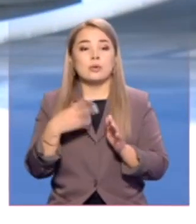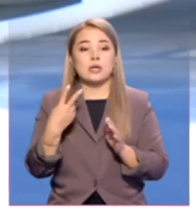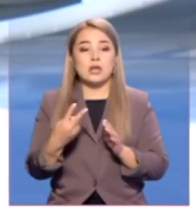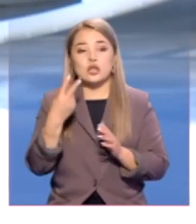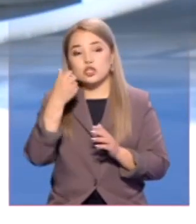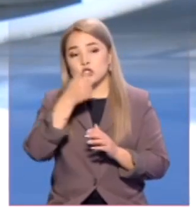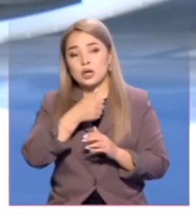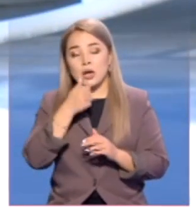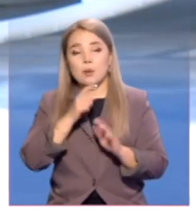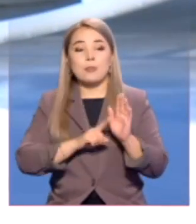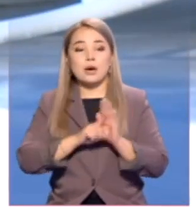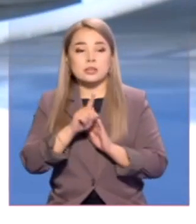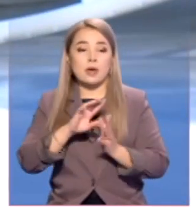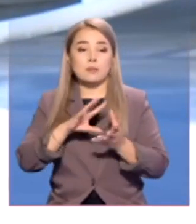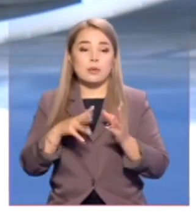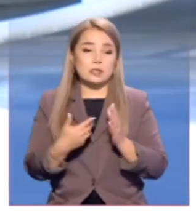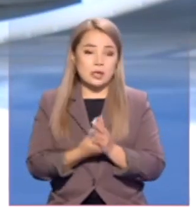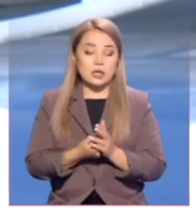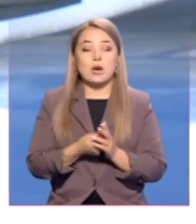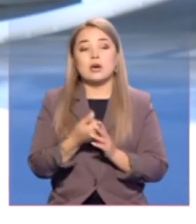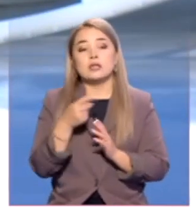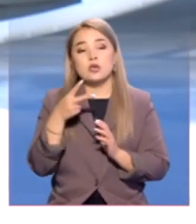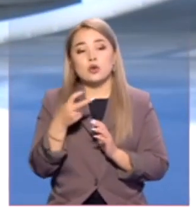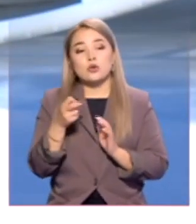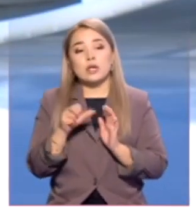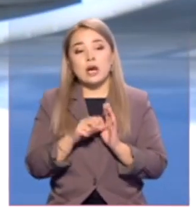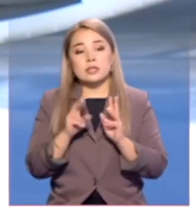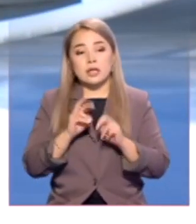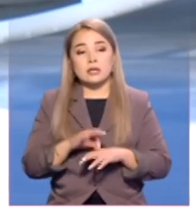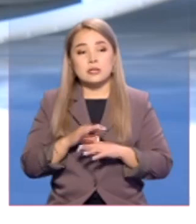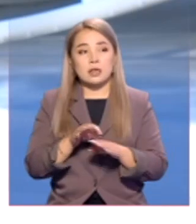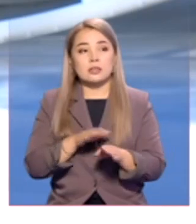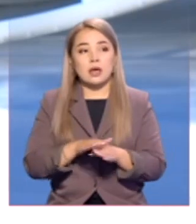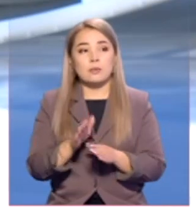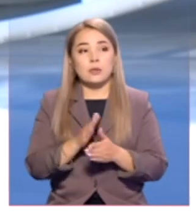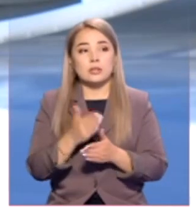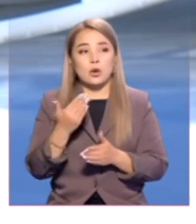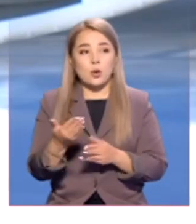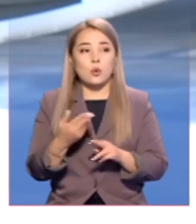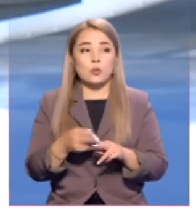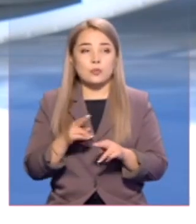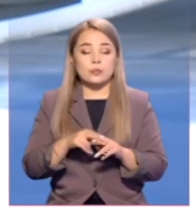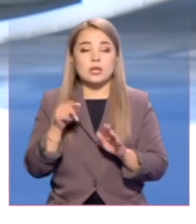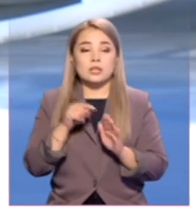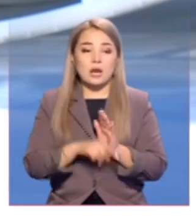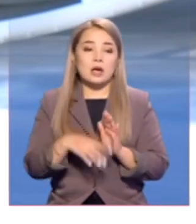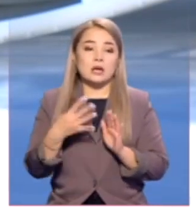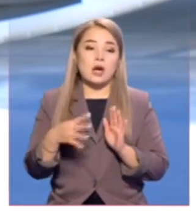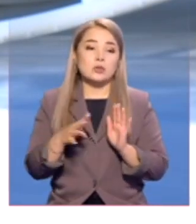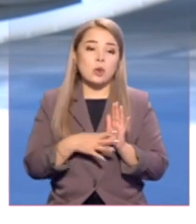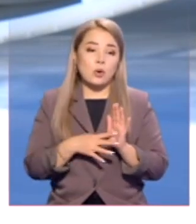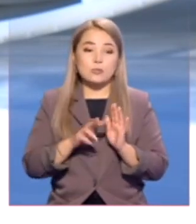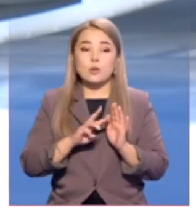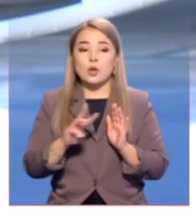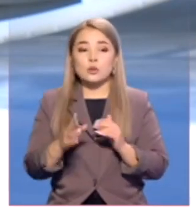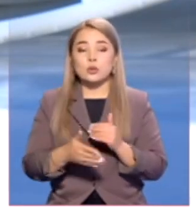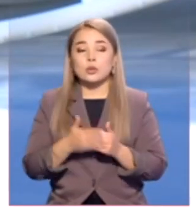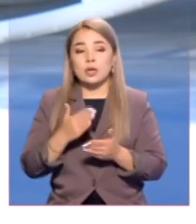2022 жылдың басынан бері 206 тексеріс жүргізілген болатын, оның ішінде 49